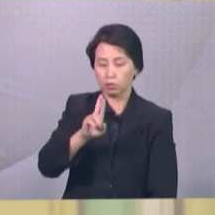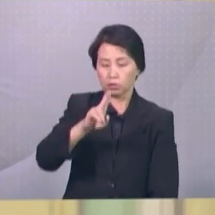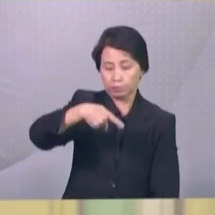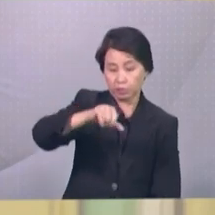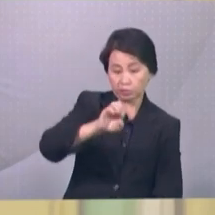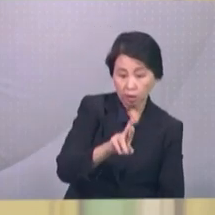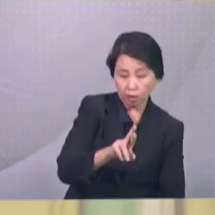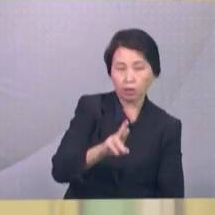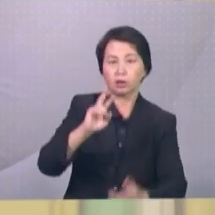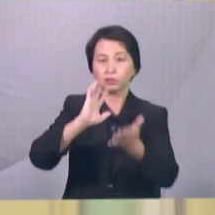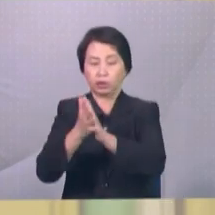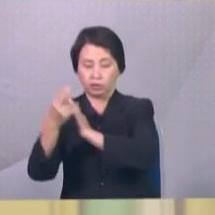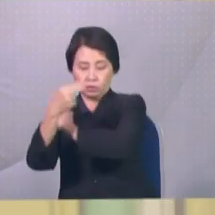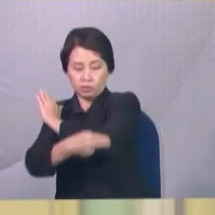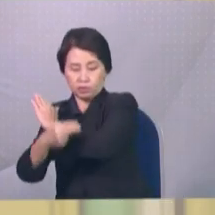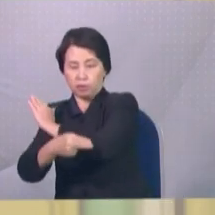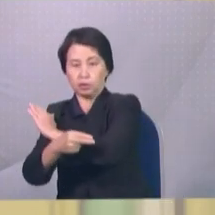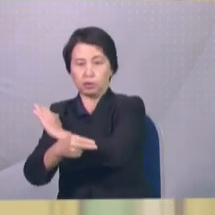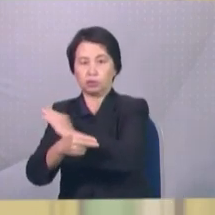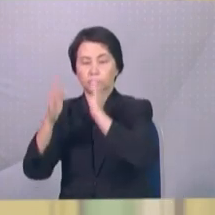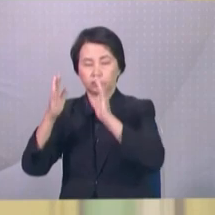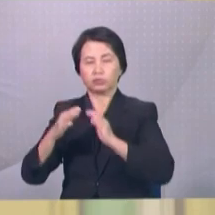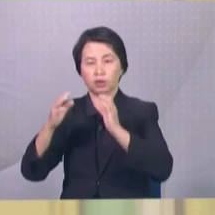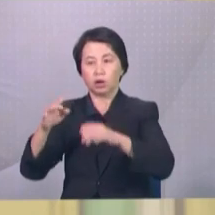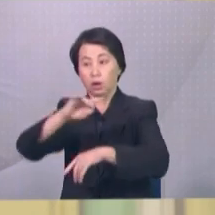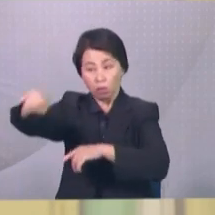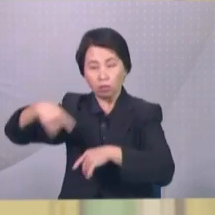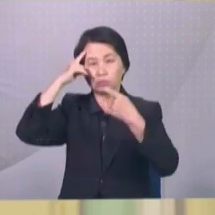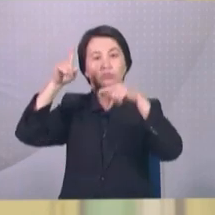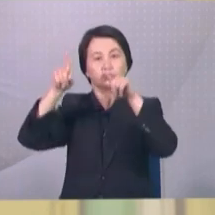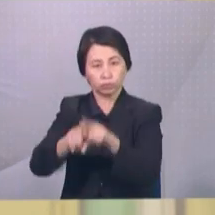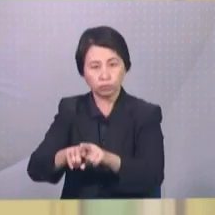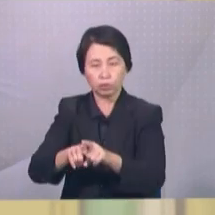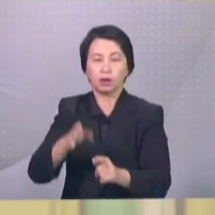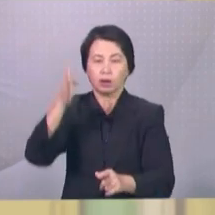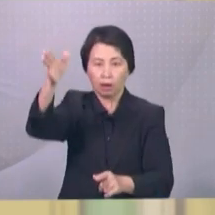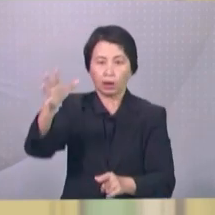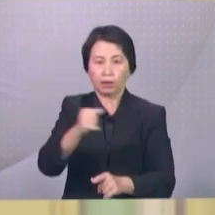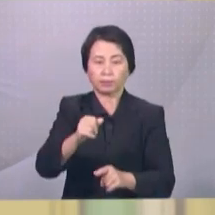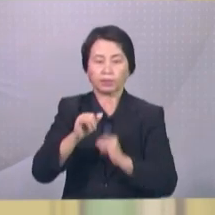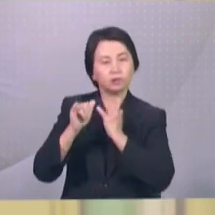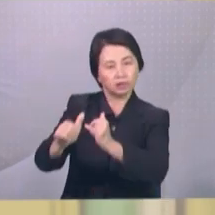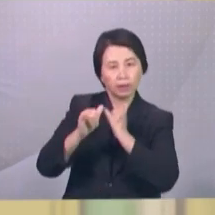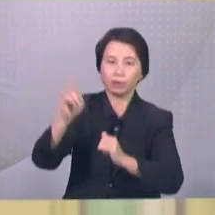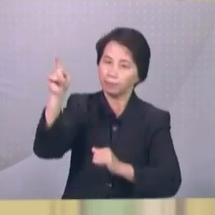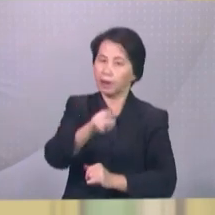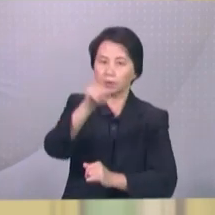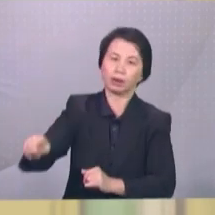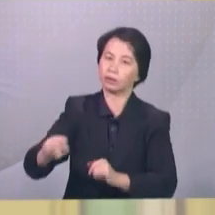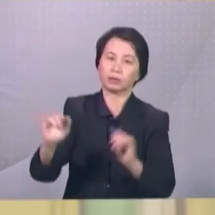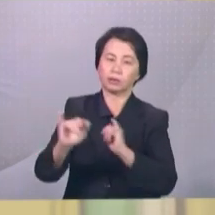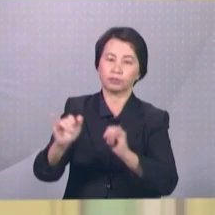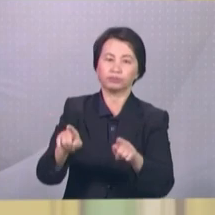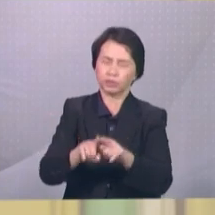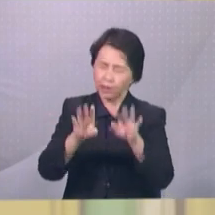maka negeri-negeri pada secara umumnya bersetuju bahawa mereka akan mengambil langkah yang sama. Apa yang penting sekarang